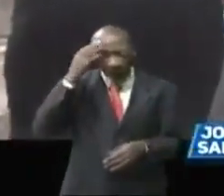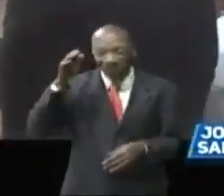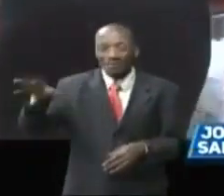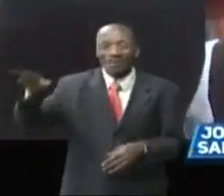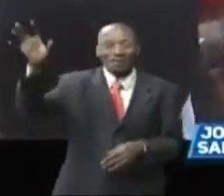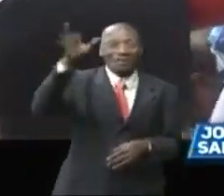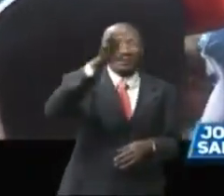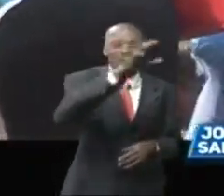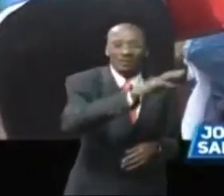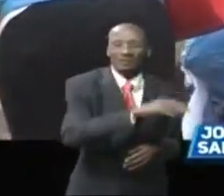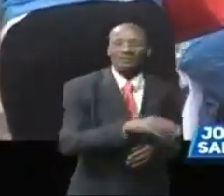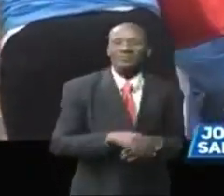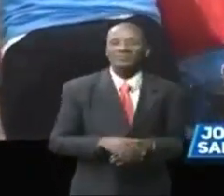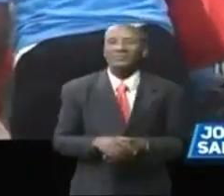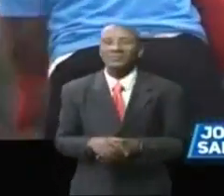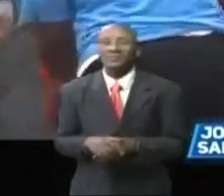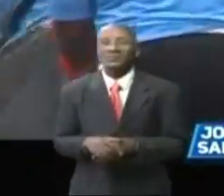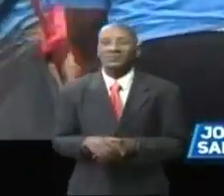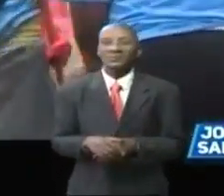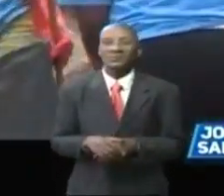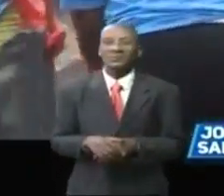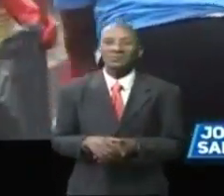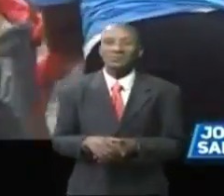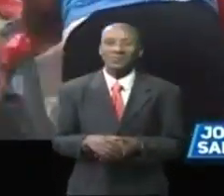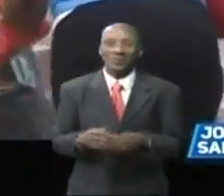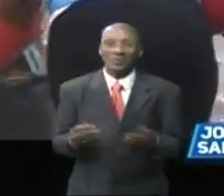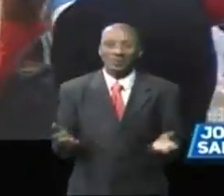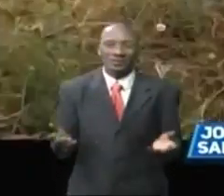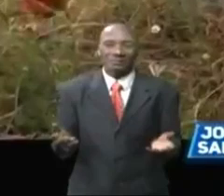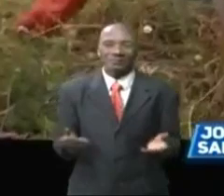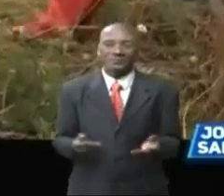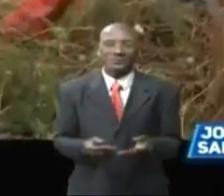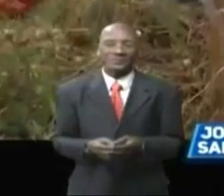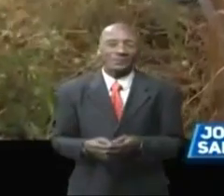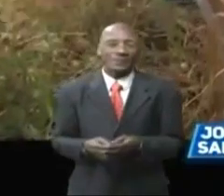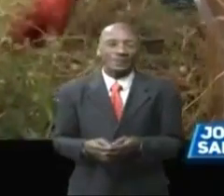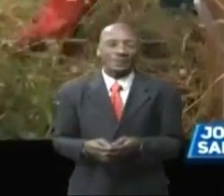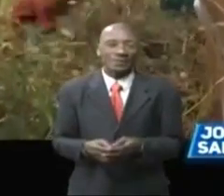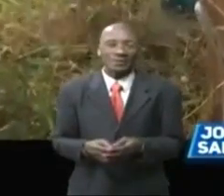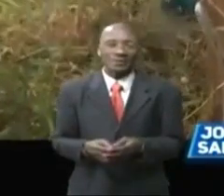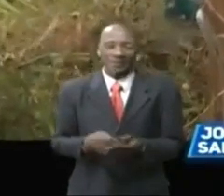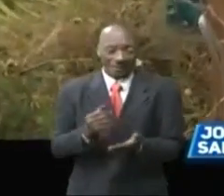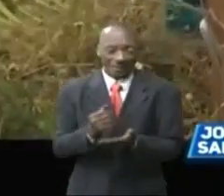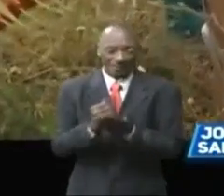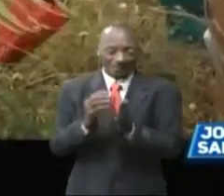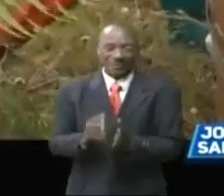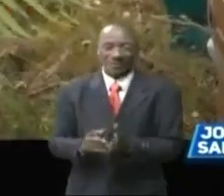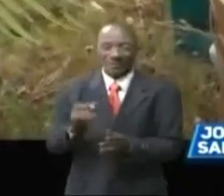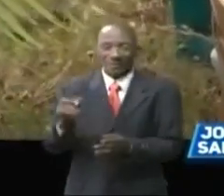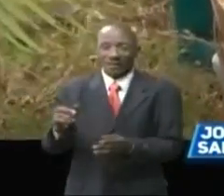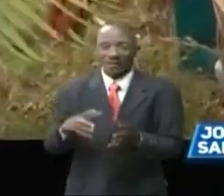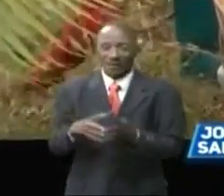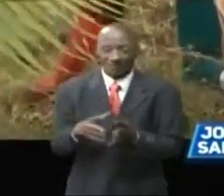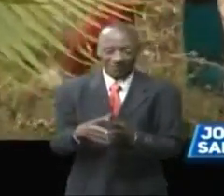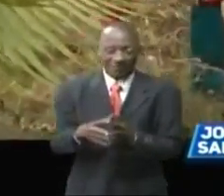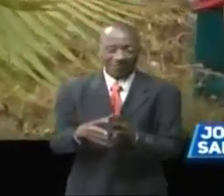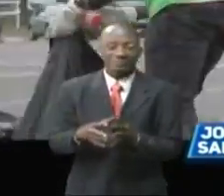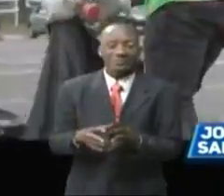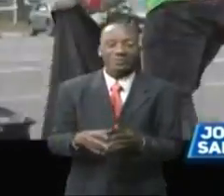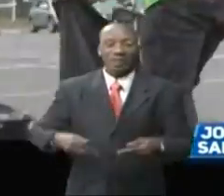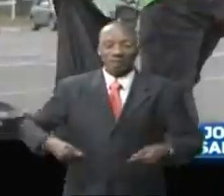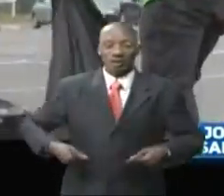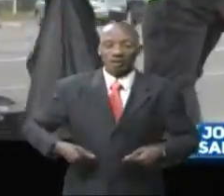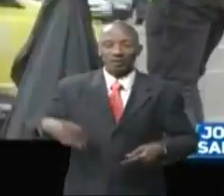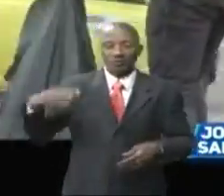par d'autres structures et l'ambassade de Pays-Bas en RDC ont procédé au ramassage de bouteilles plastiques qu'elles ont vendues à